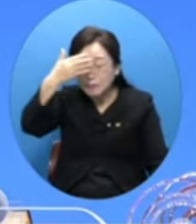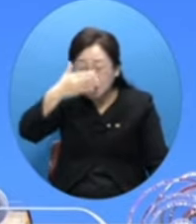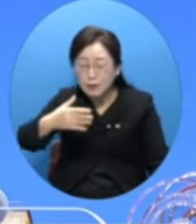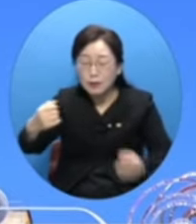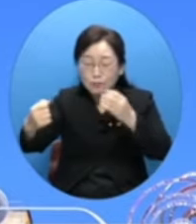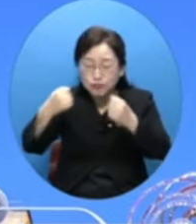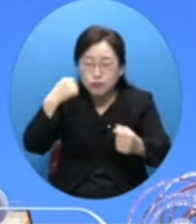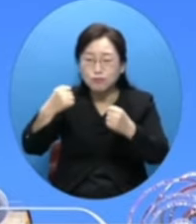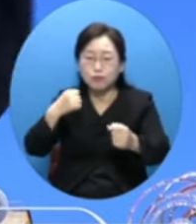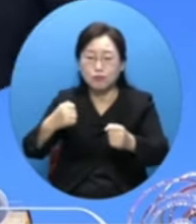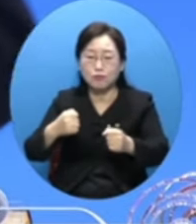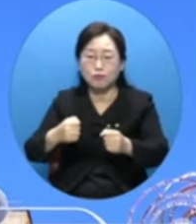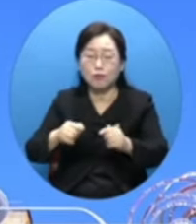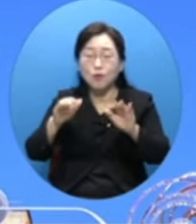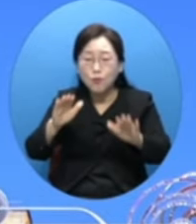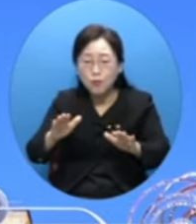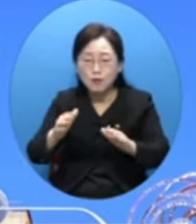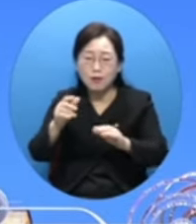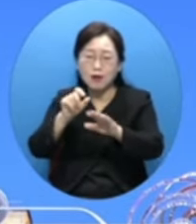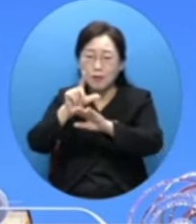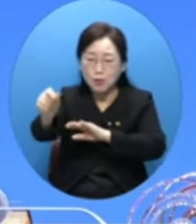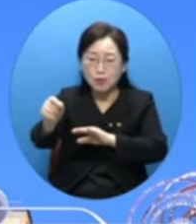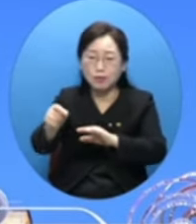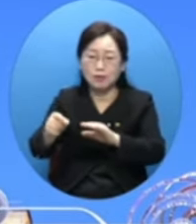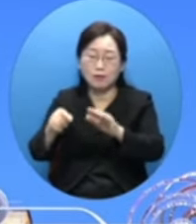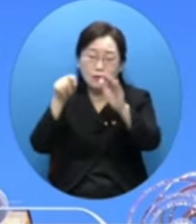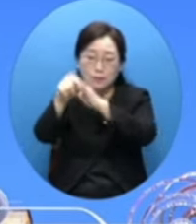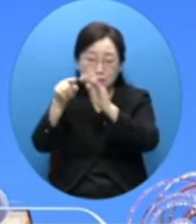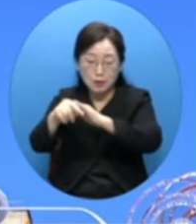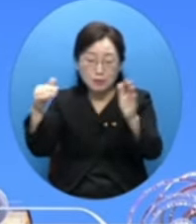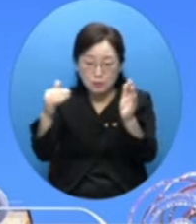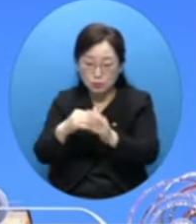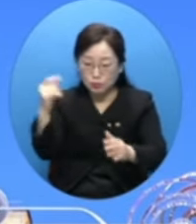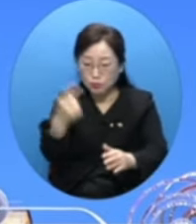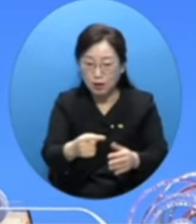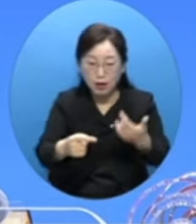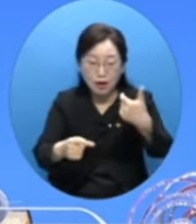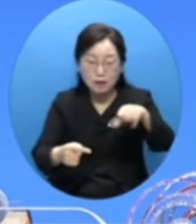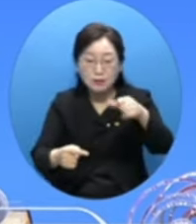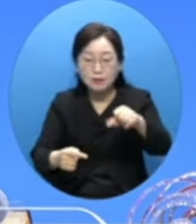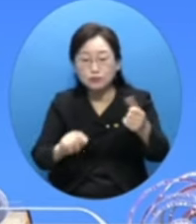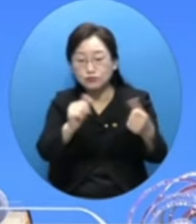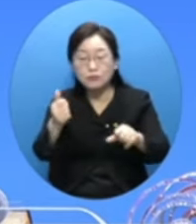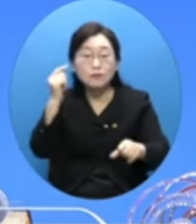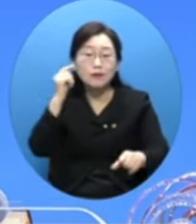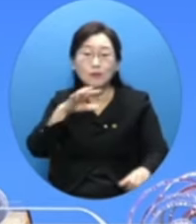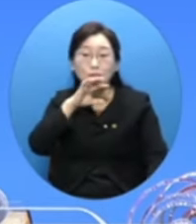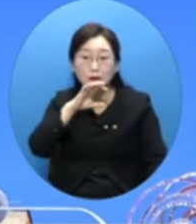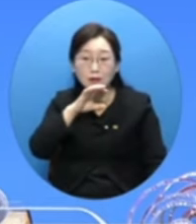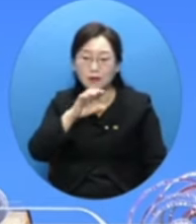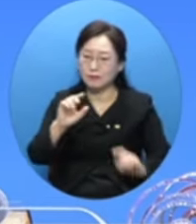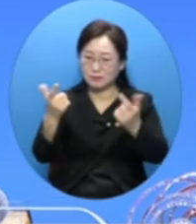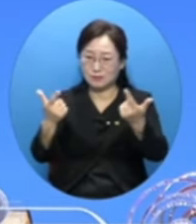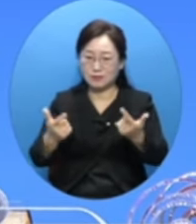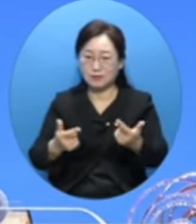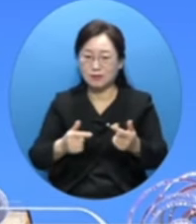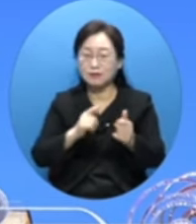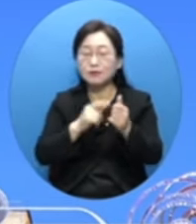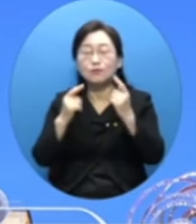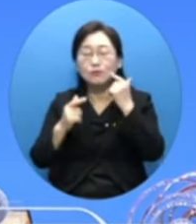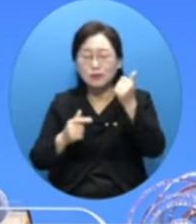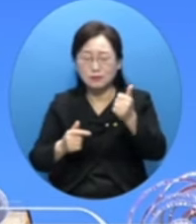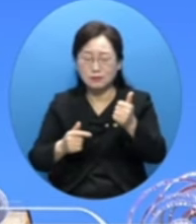와서 오늘도 나가서 먼 곳에 가서 신망 오는데 이럴 수가 있습니까? 원망할 터인데 이분은 절대 긍정의 신앙을 가진